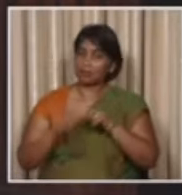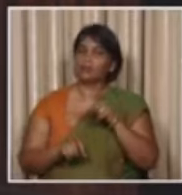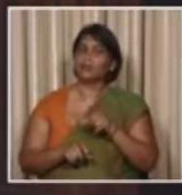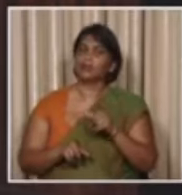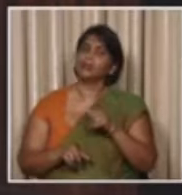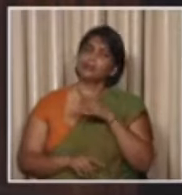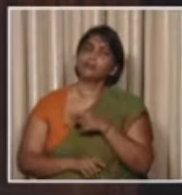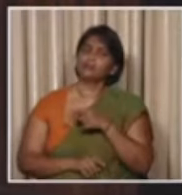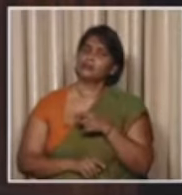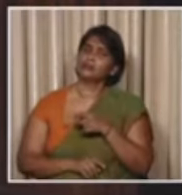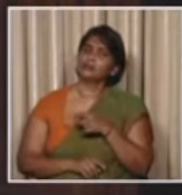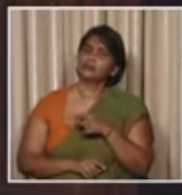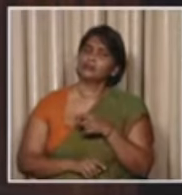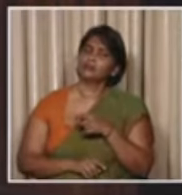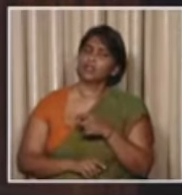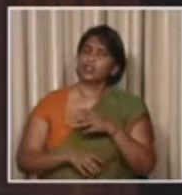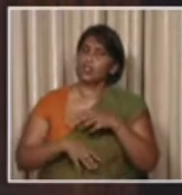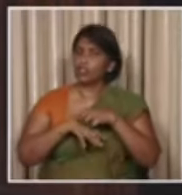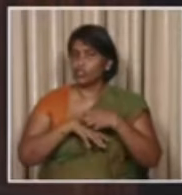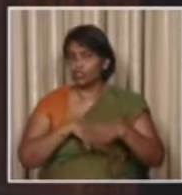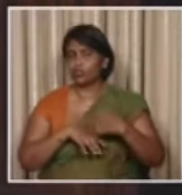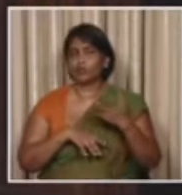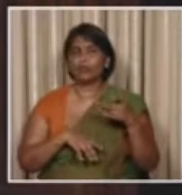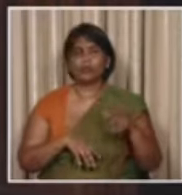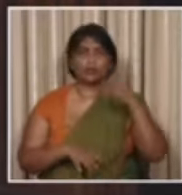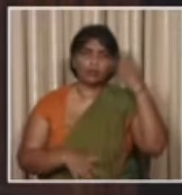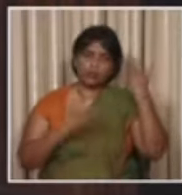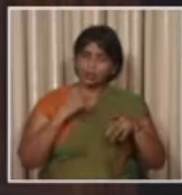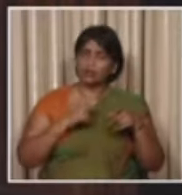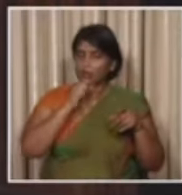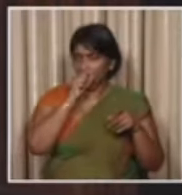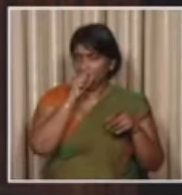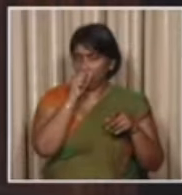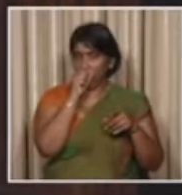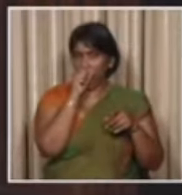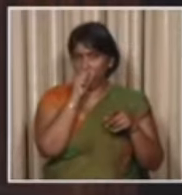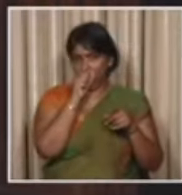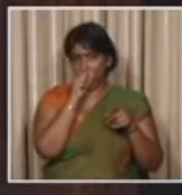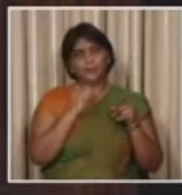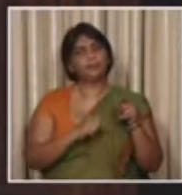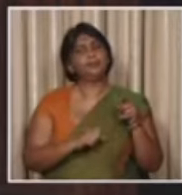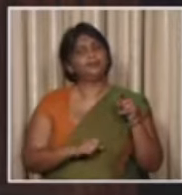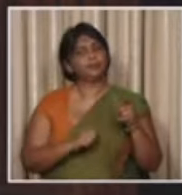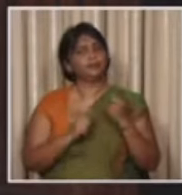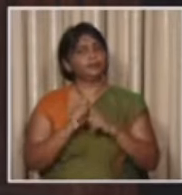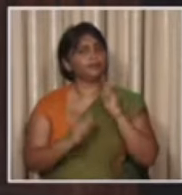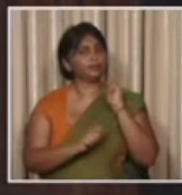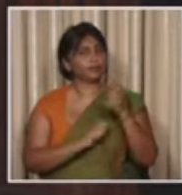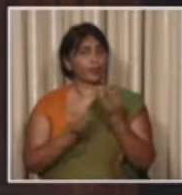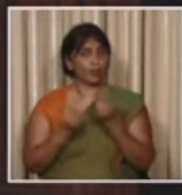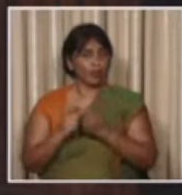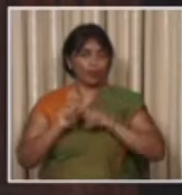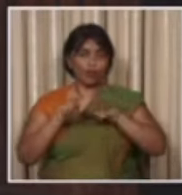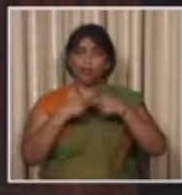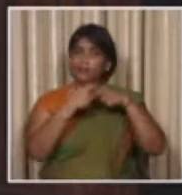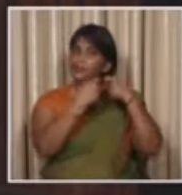අපි තුවාල වුණ අයට, ඒ මිය ගිය අයට මේ මුදල් ටික බෙදලා දුන්නා ඊටත් දෙඩිය